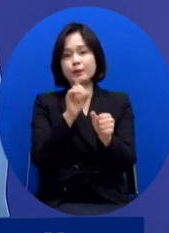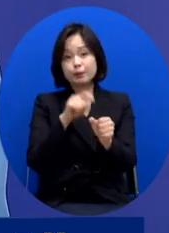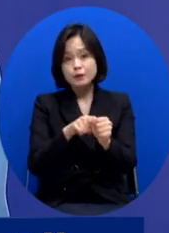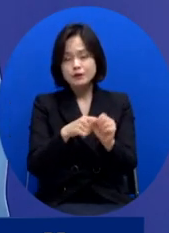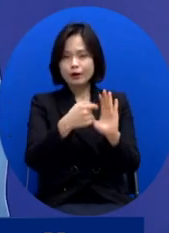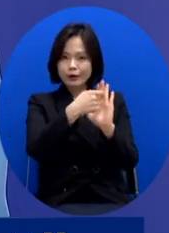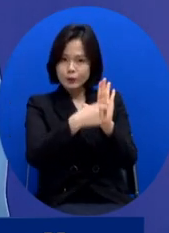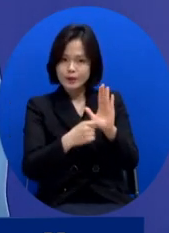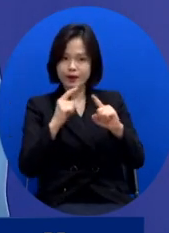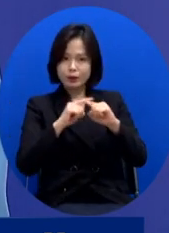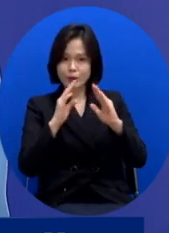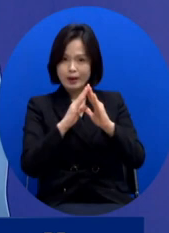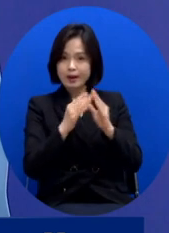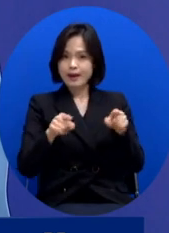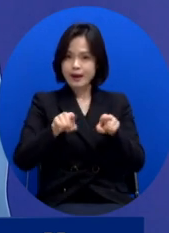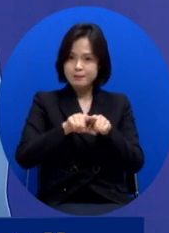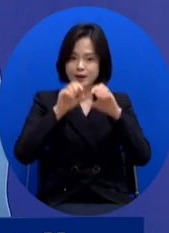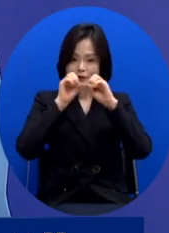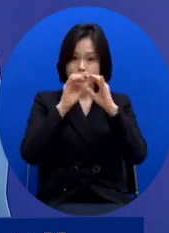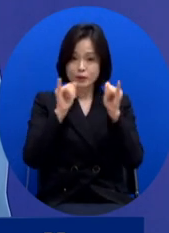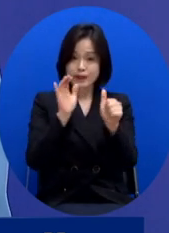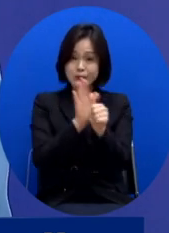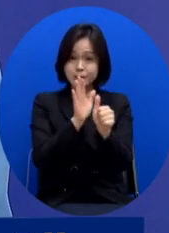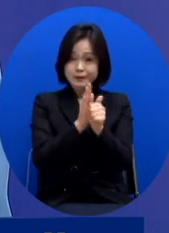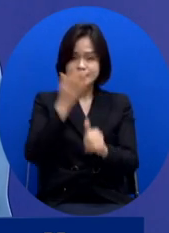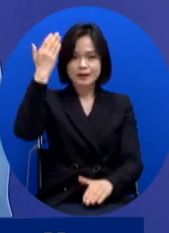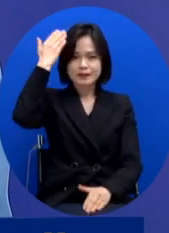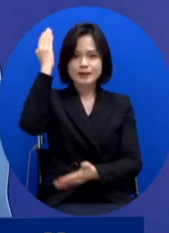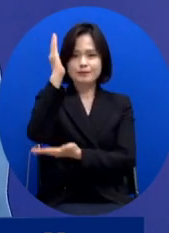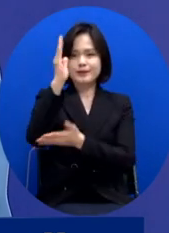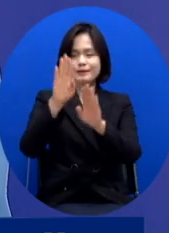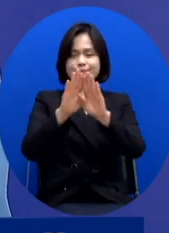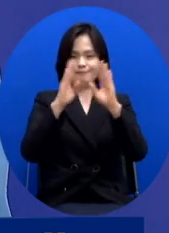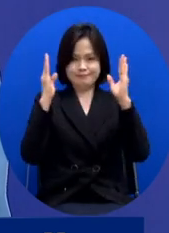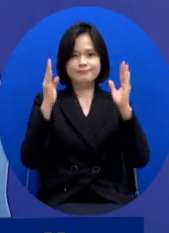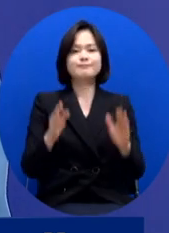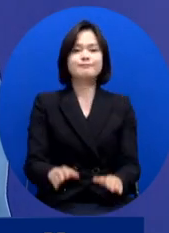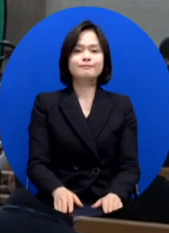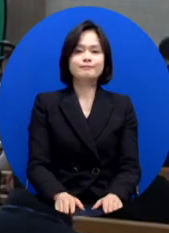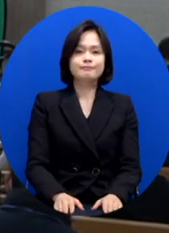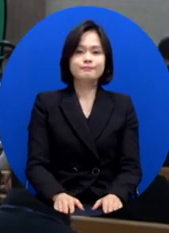통해 선교의 활로를 모색할 수 있도록 세미나를 열었습니다. 장현수 기자입니다.